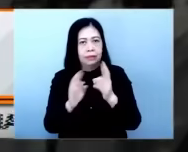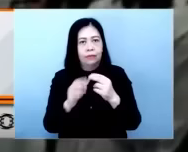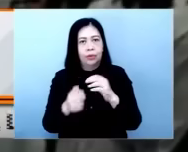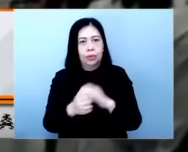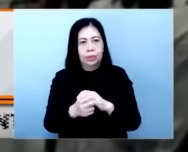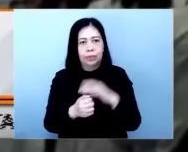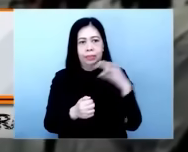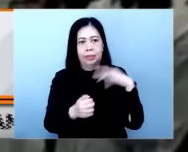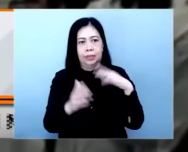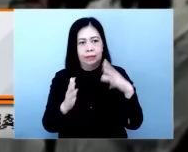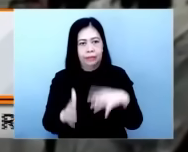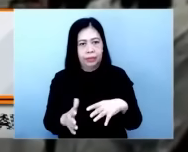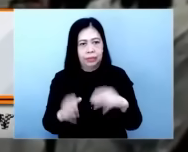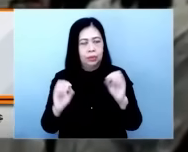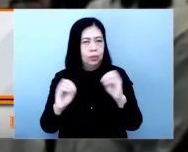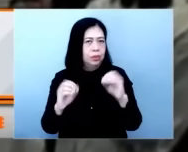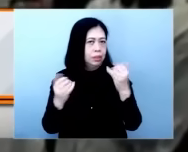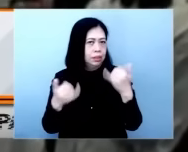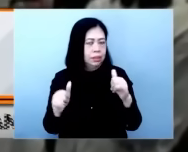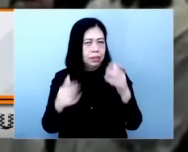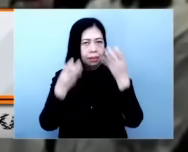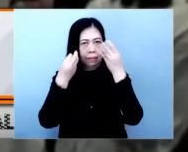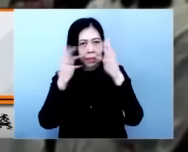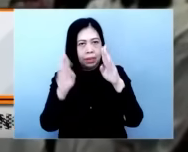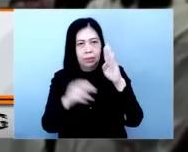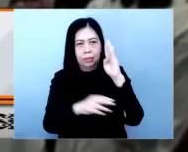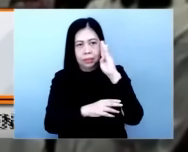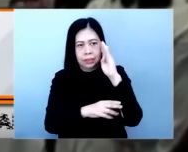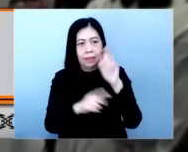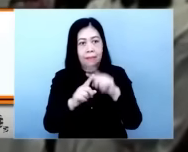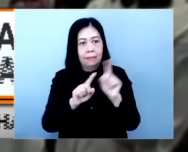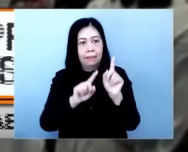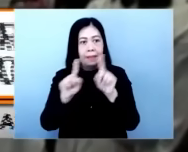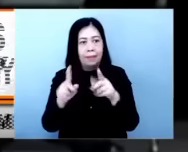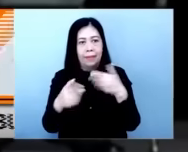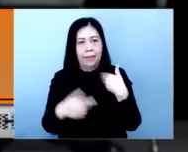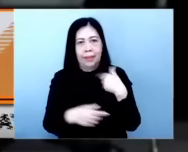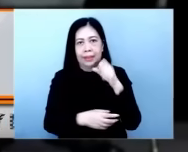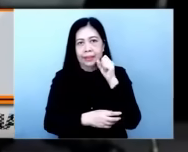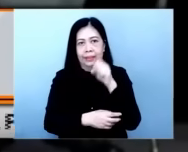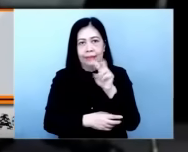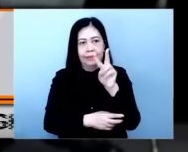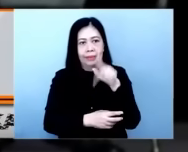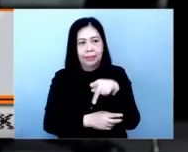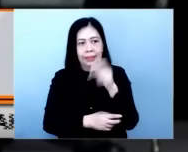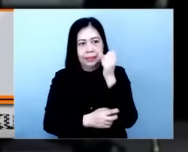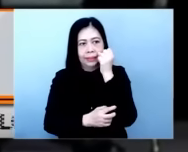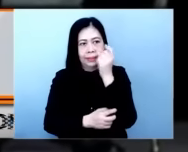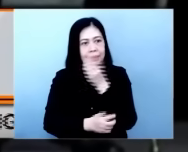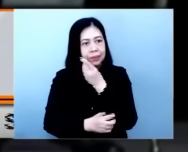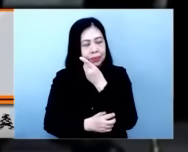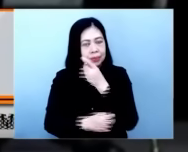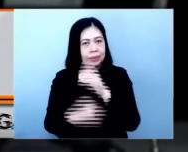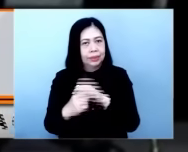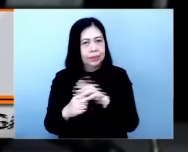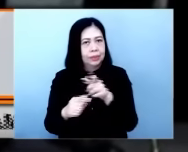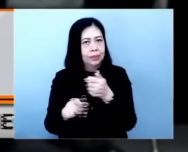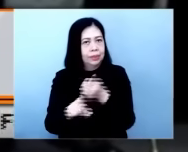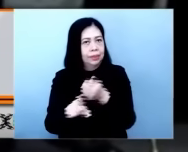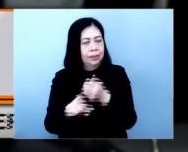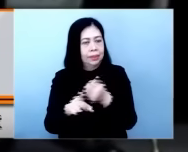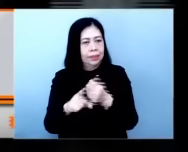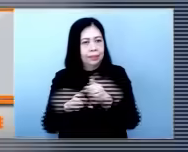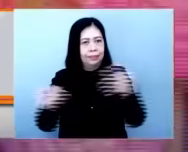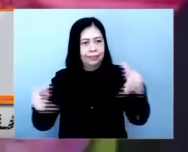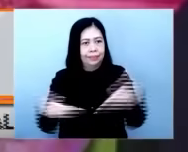Wala pa rin dito si Mayor Baste, pero present na ang kapatid niyang si Vice President Sara Duterte na siya mismong nagpakilala sa